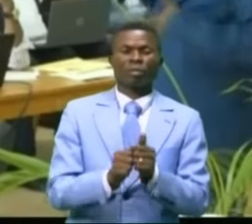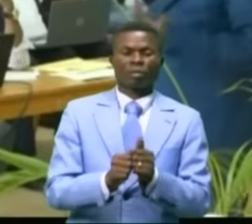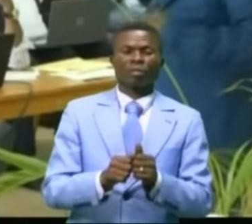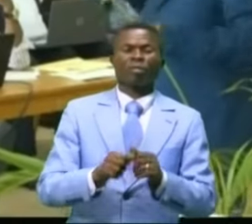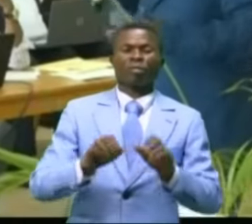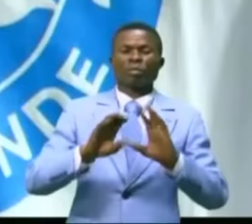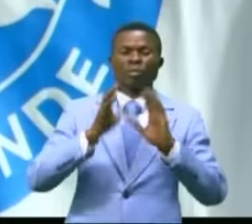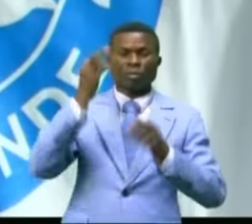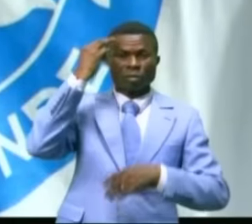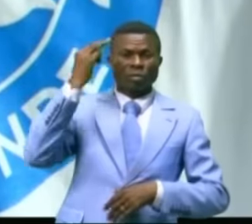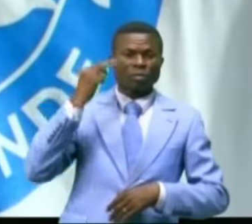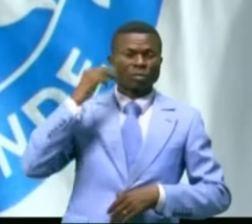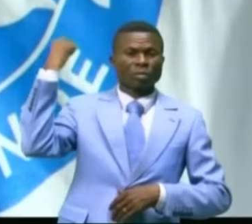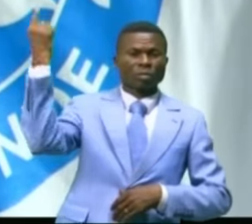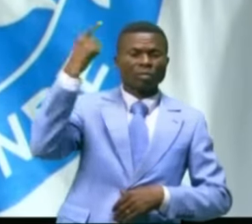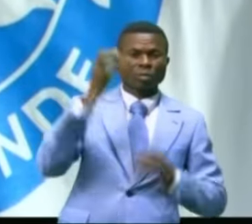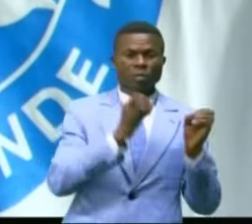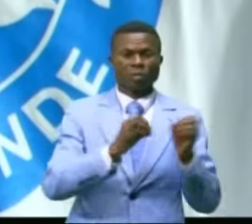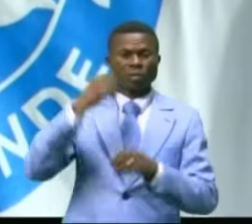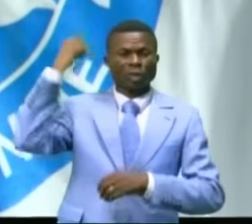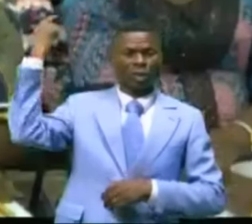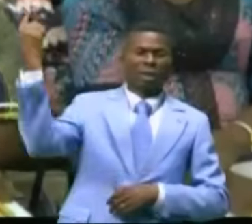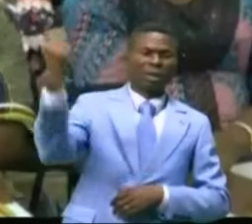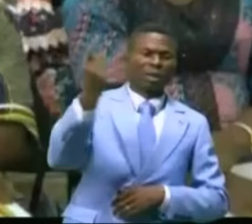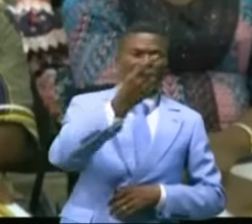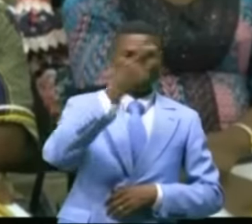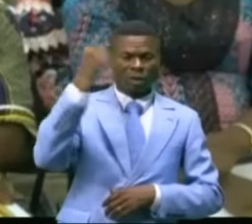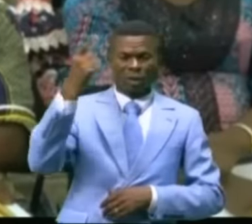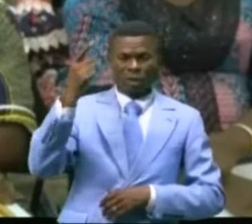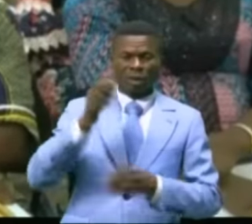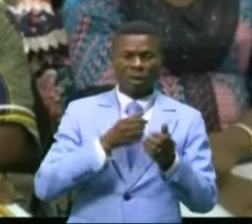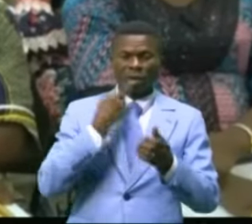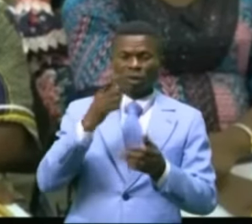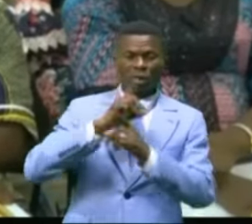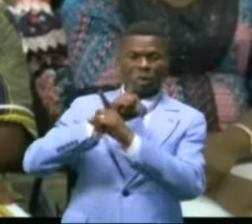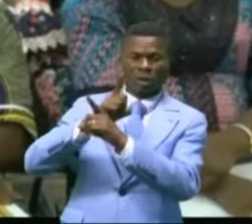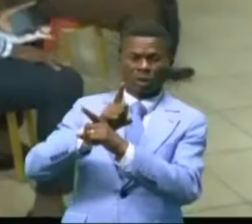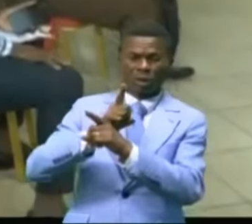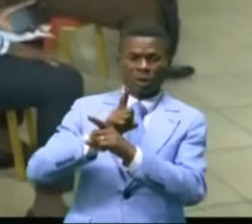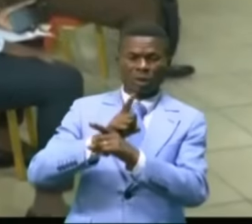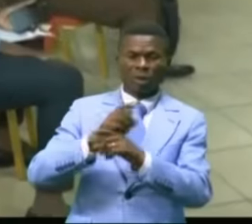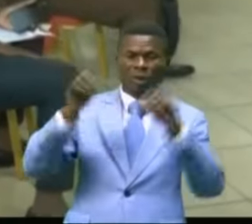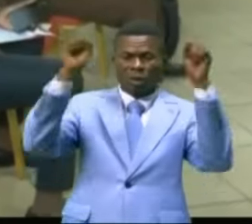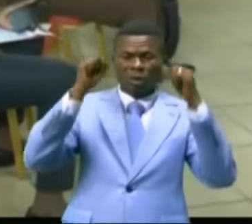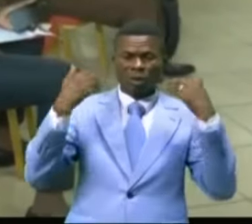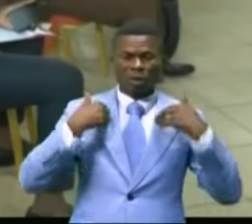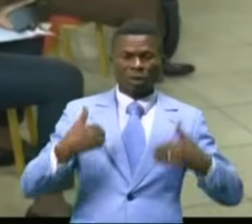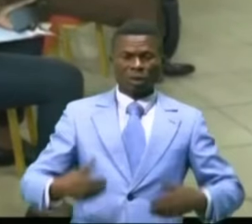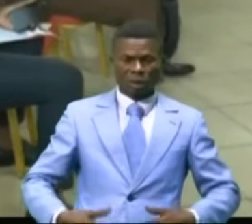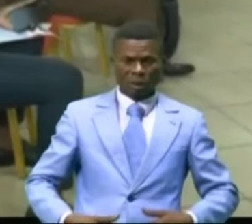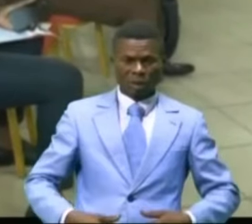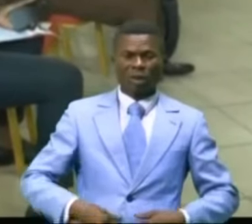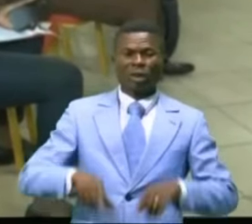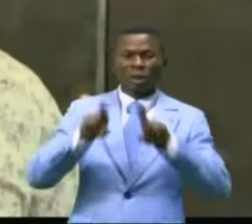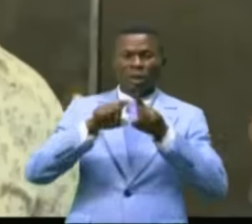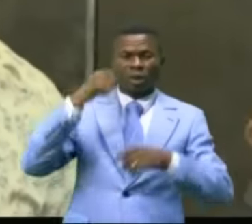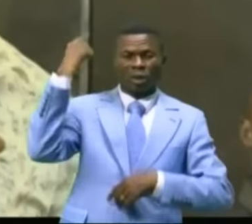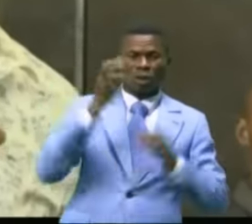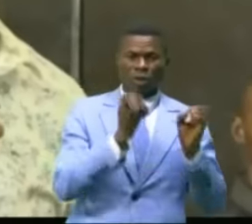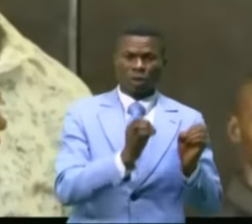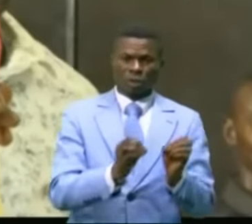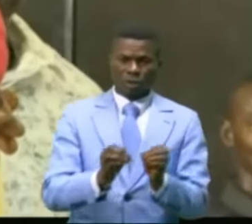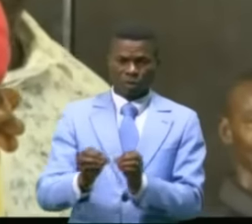que le Médecin du Monde, une organisation internationale qui milite pour la défense d'un système de santé juste et universel, ont